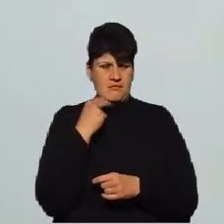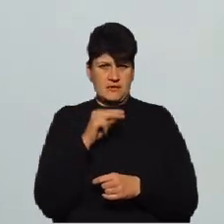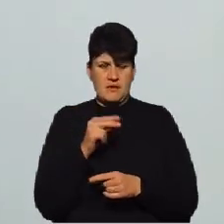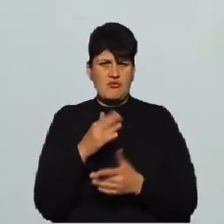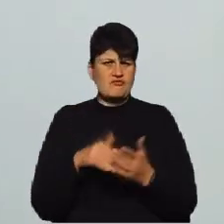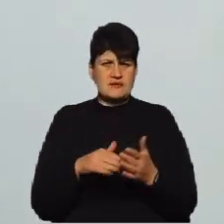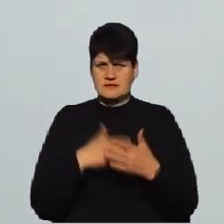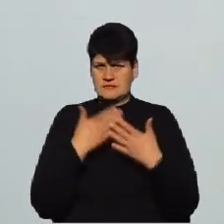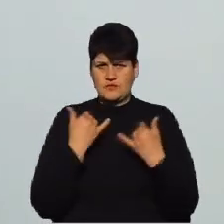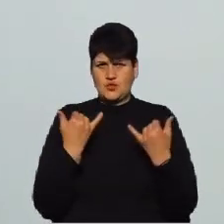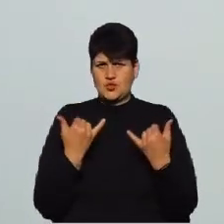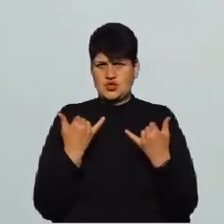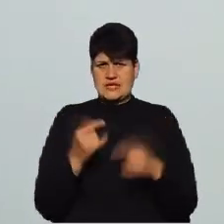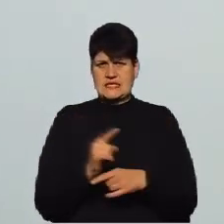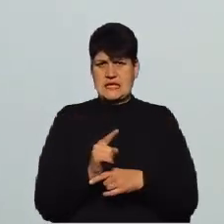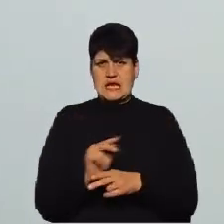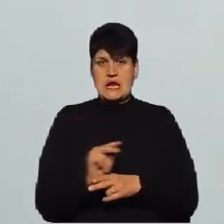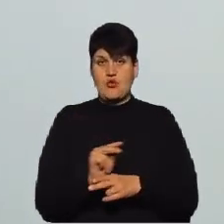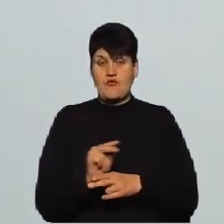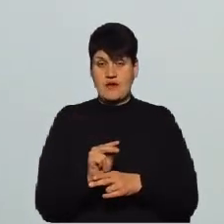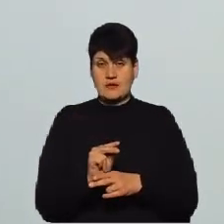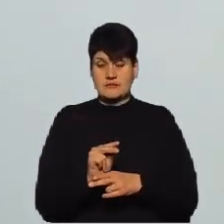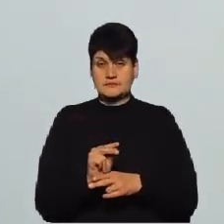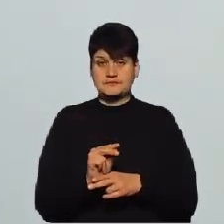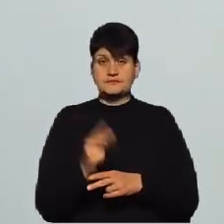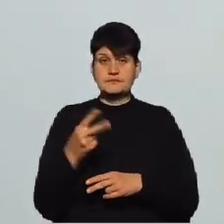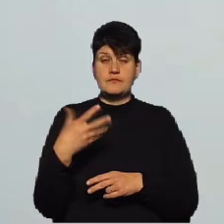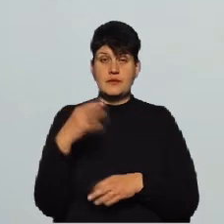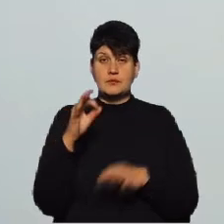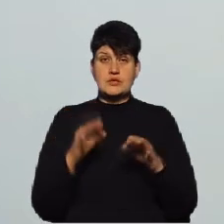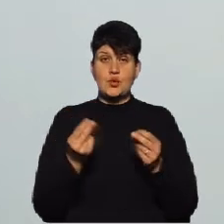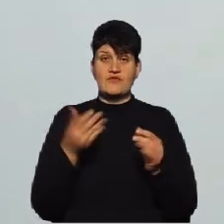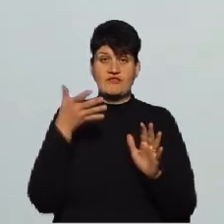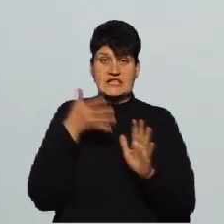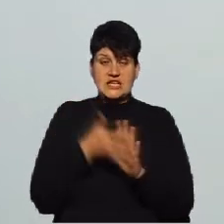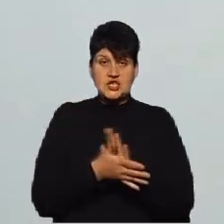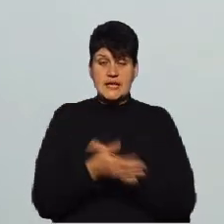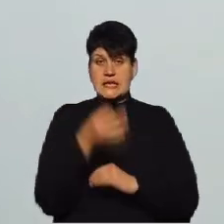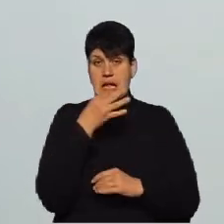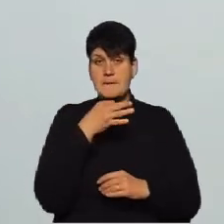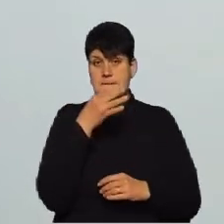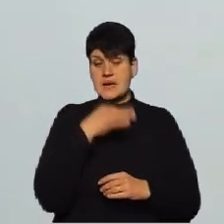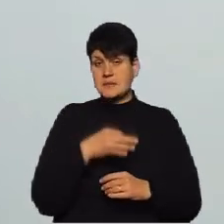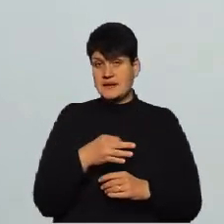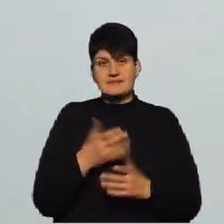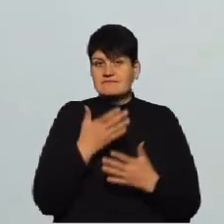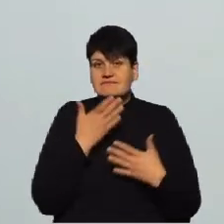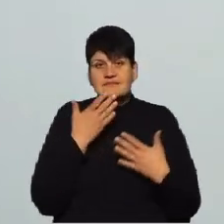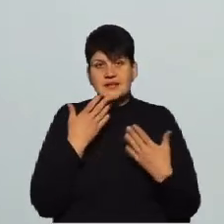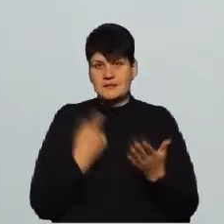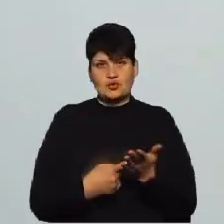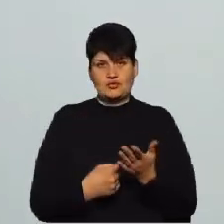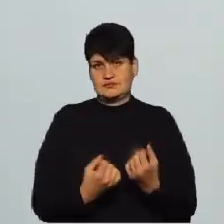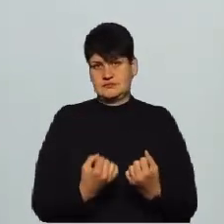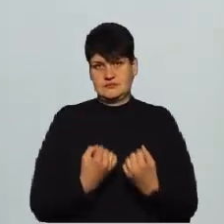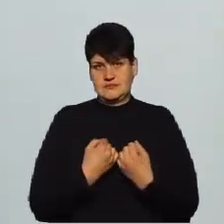сучасних стандартах лікування. Чверть своїх коштів українці витрачають на препарати, які не мають достатніх доказів безпеки та